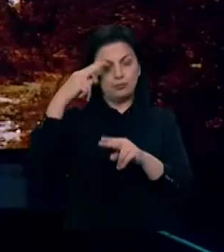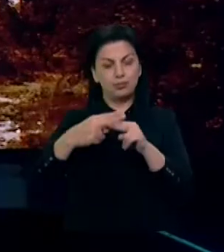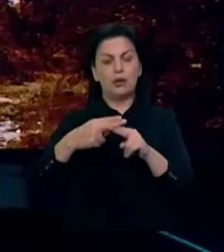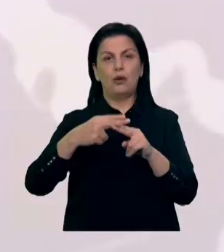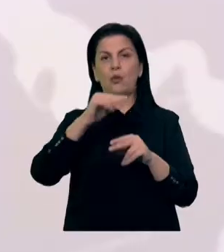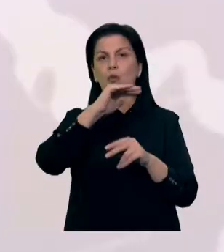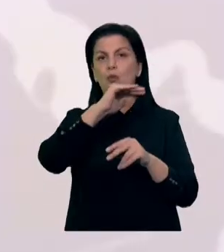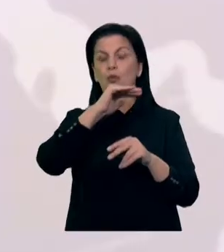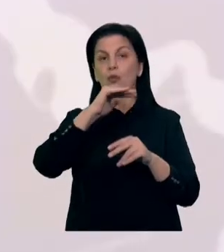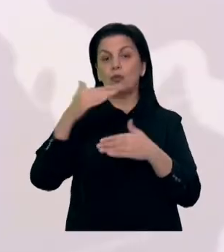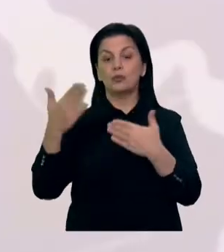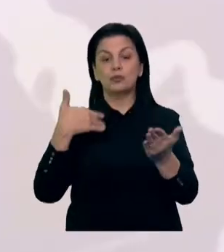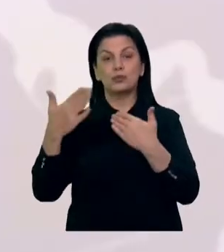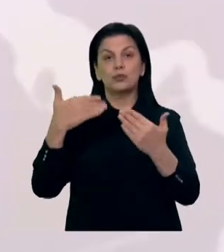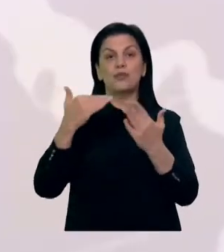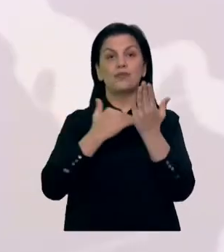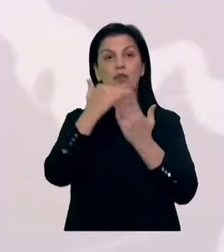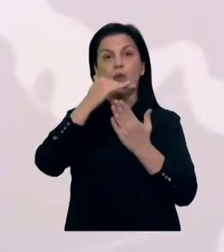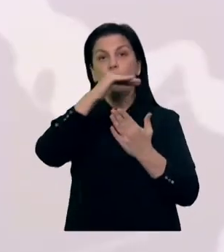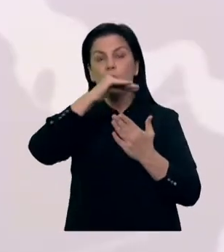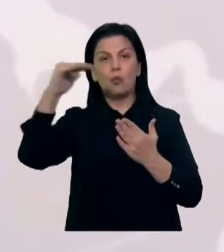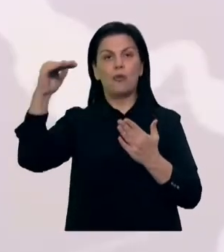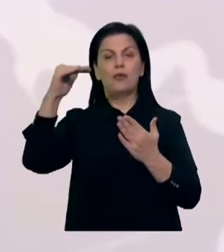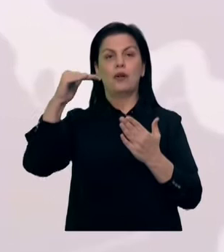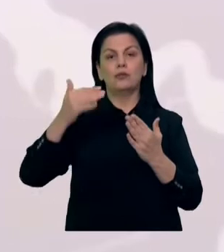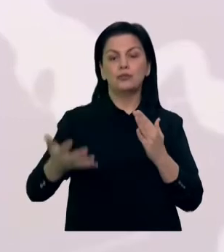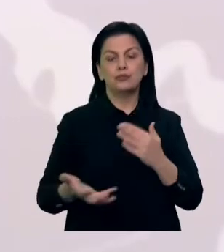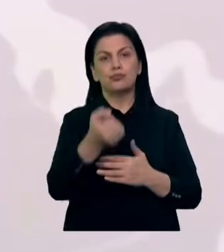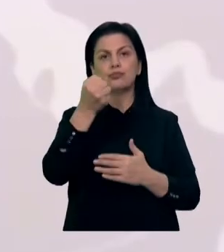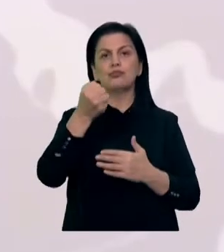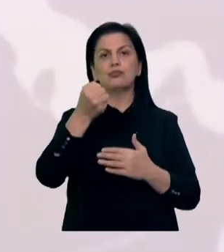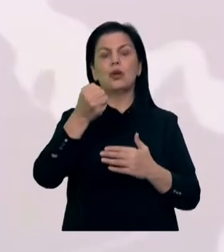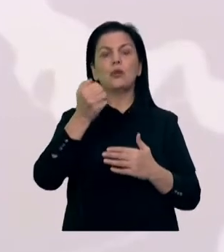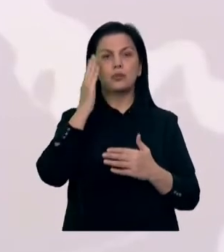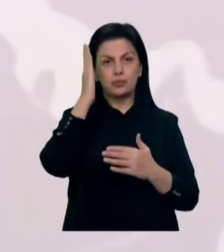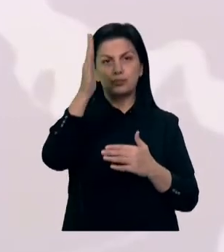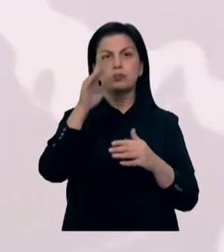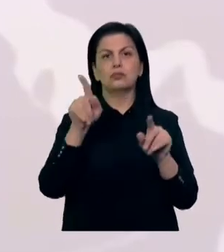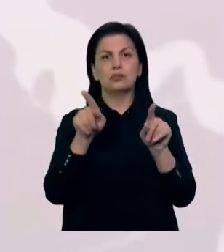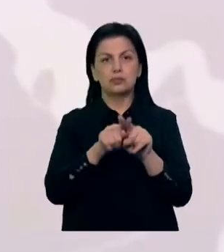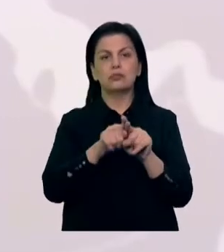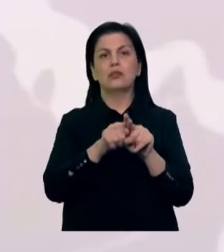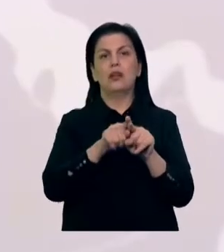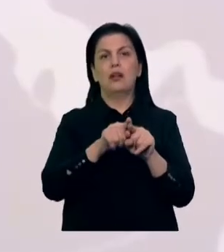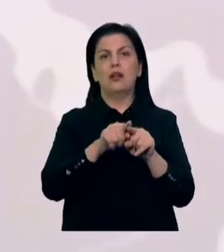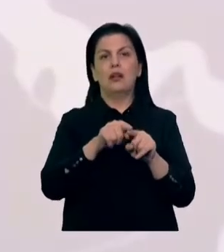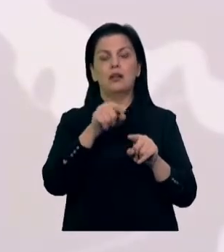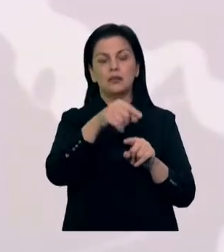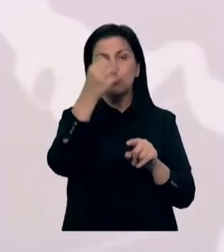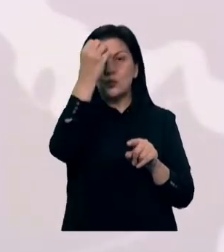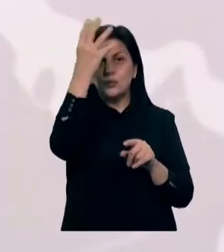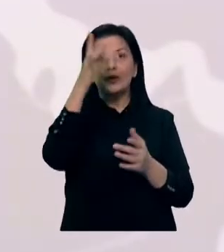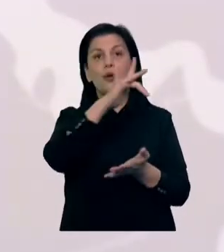səviyyəsinə çatması üçün əllərindən gələn edəcəklər. Türkiyənin Şəhər Salma Nazirliyi işğaldan azad edilmiş ərazilərdə ağıllı